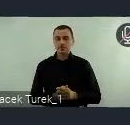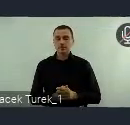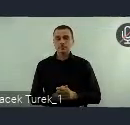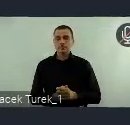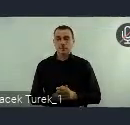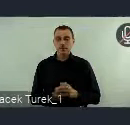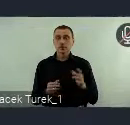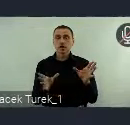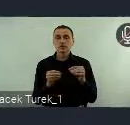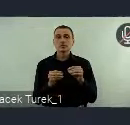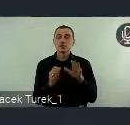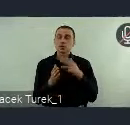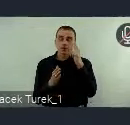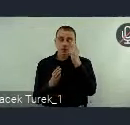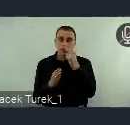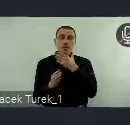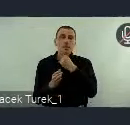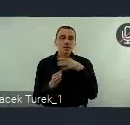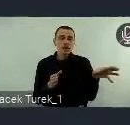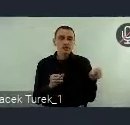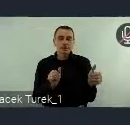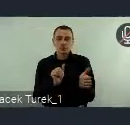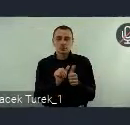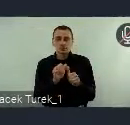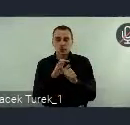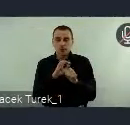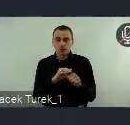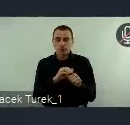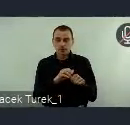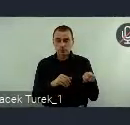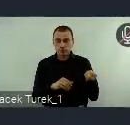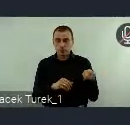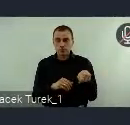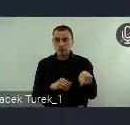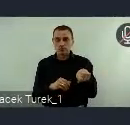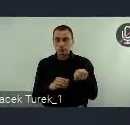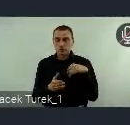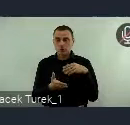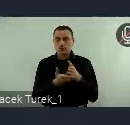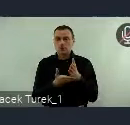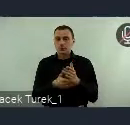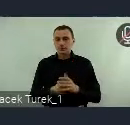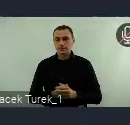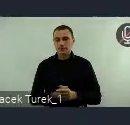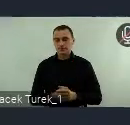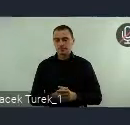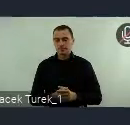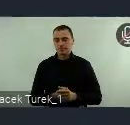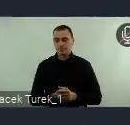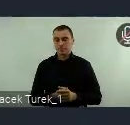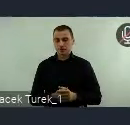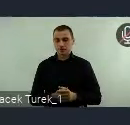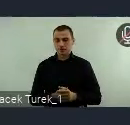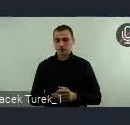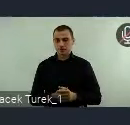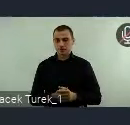przewodnikiem czasu mamy niewiele Zrobimy takie 15 minut przesunięć się zaczęli 15 minut później pokażę wam że